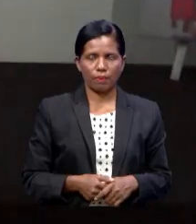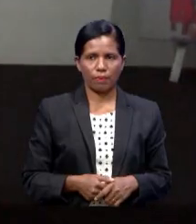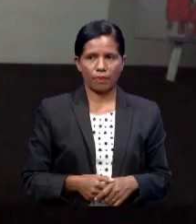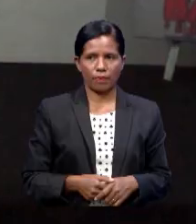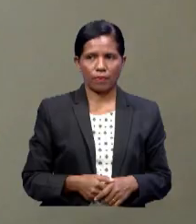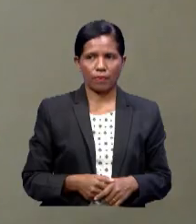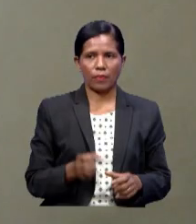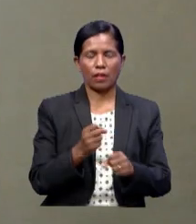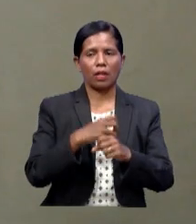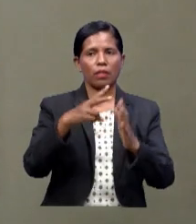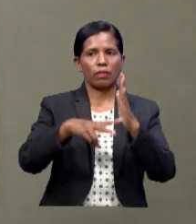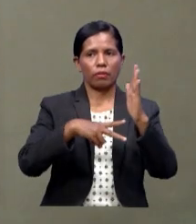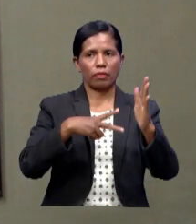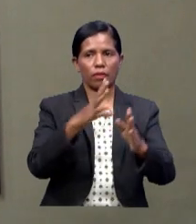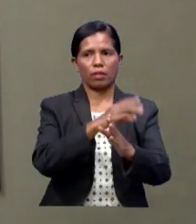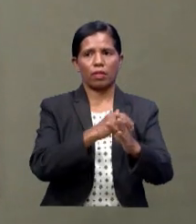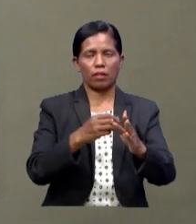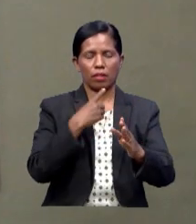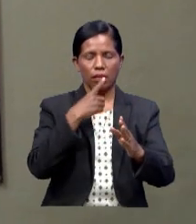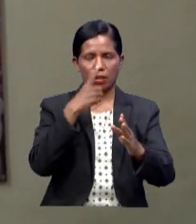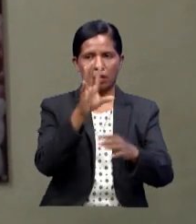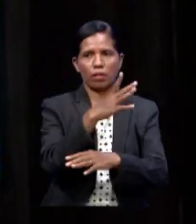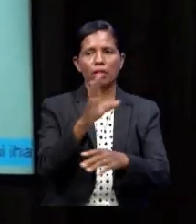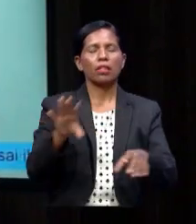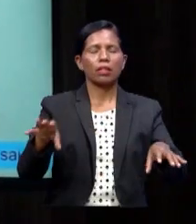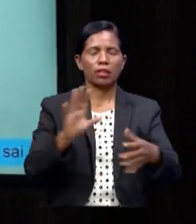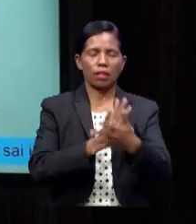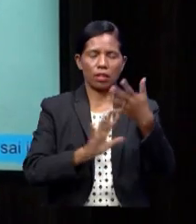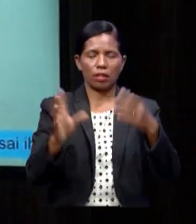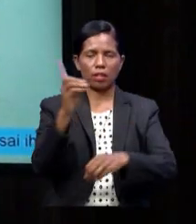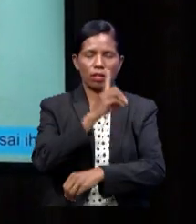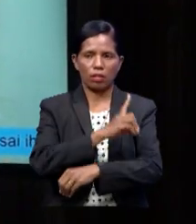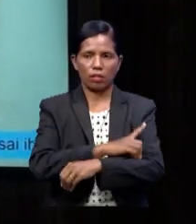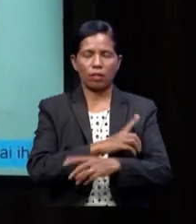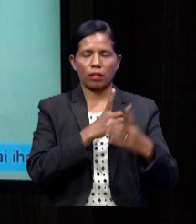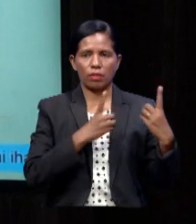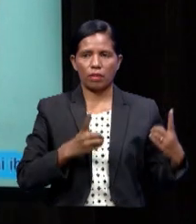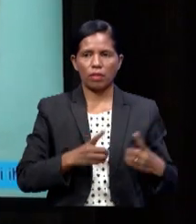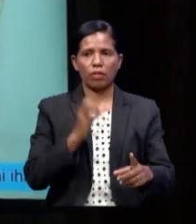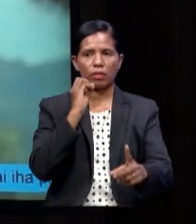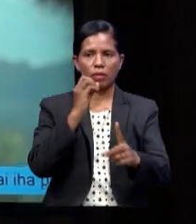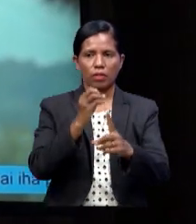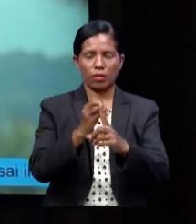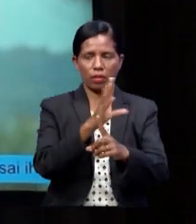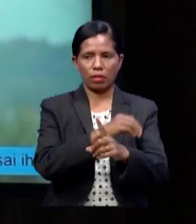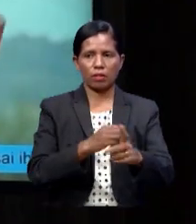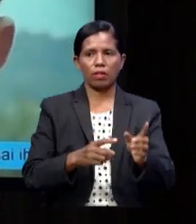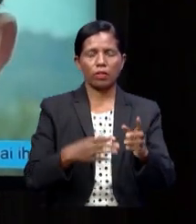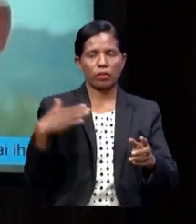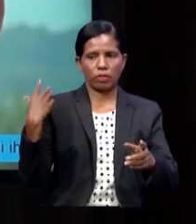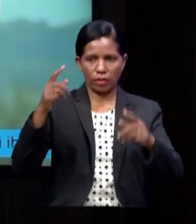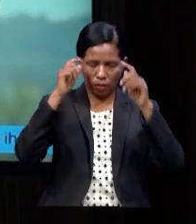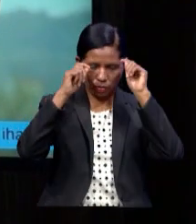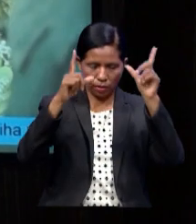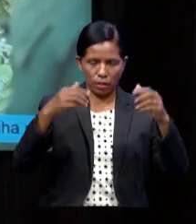Lançamento filme Badak ho título Arranjos de Flores, hodi comemora lorong Valentine, honi objetivo atu motivo foi insight Timor-Leste, hodi